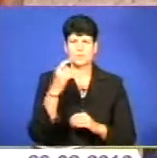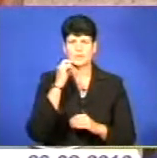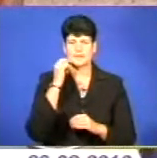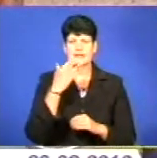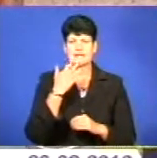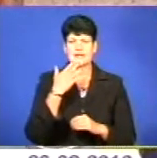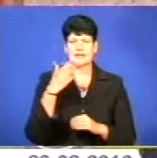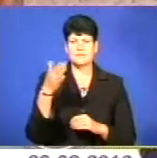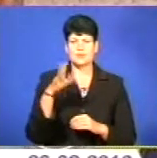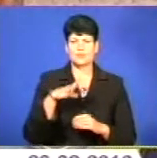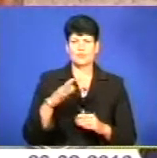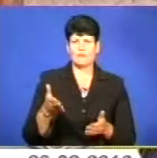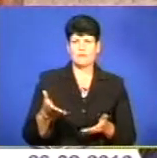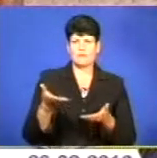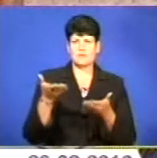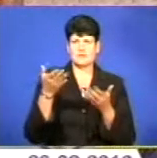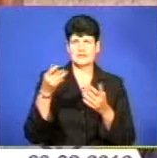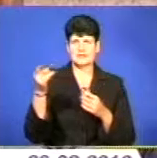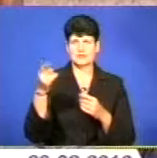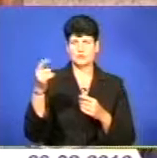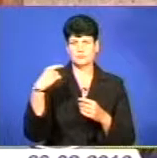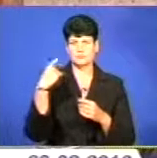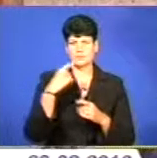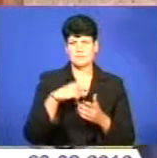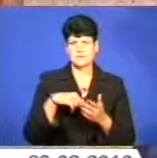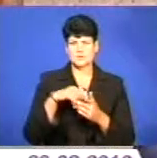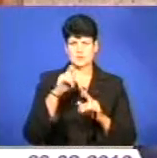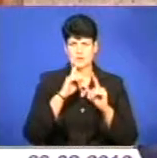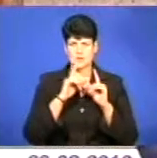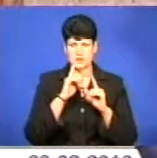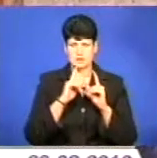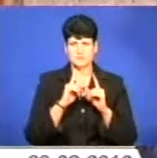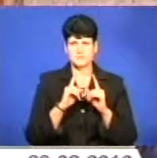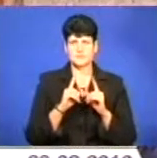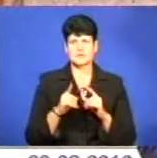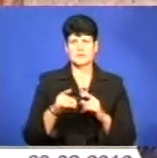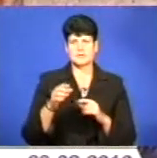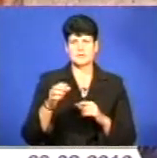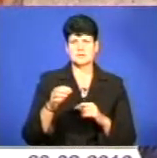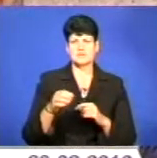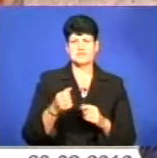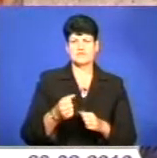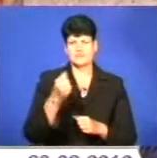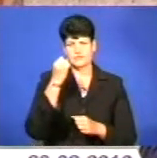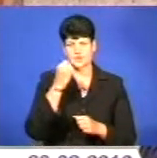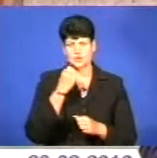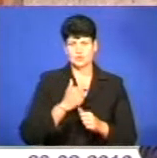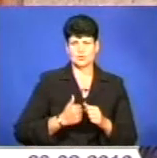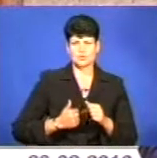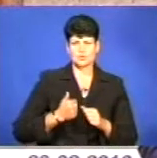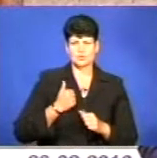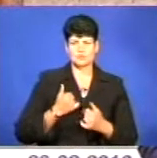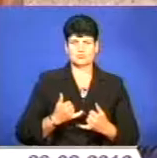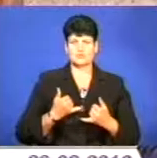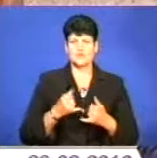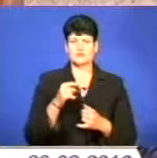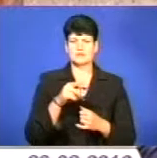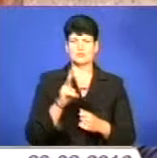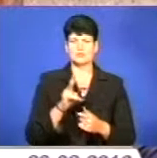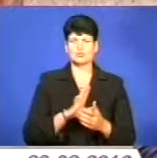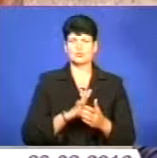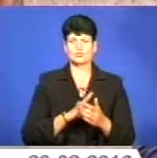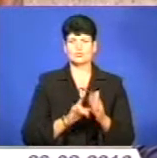був піднятий над будівлею Тернопільської міської ради. В цей день ми говоримо слово вдячності, шани і поваги всім тим, хто стояли у витоків